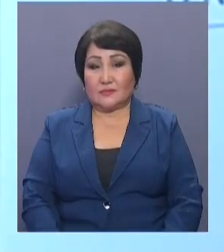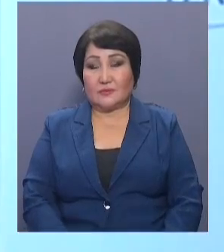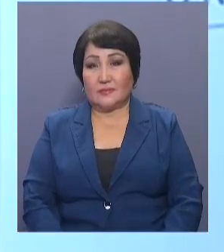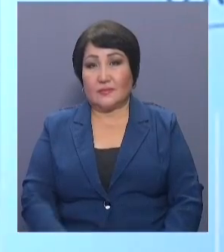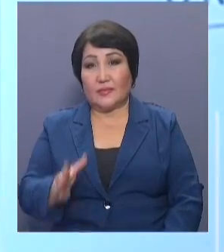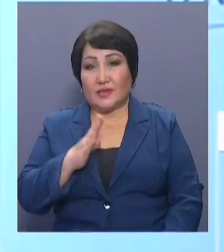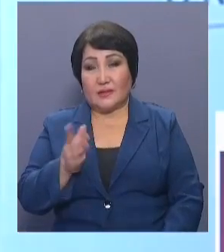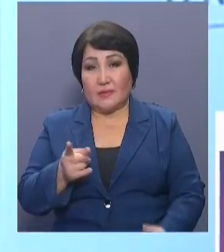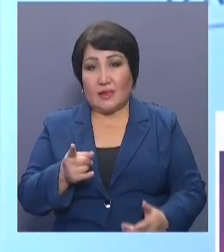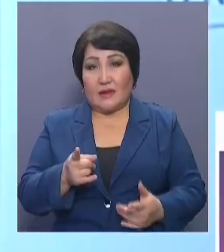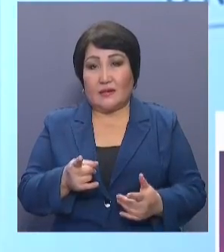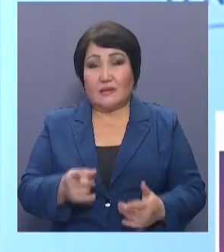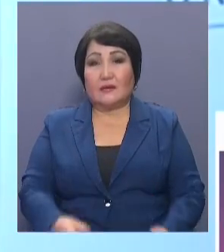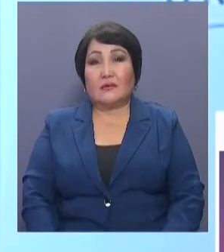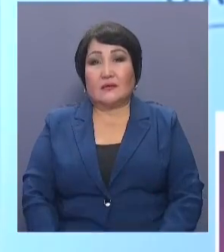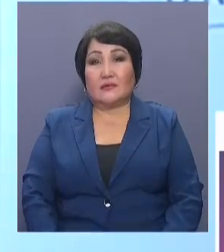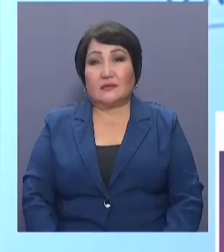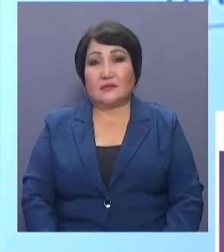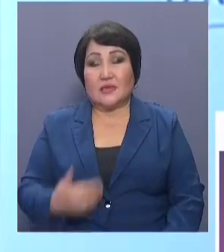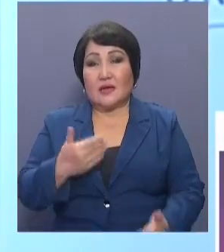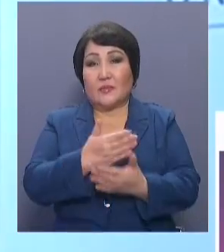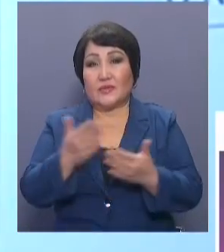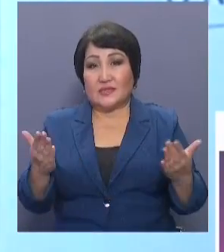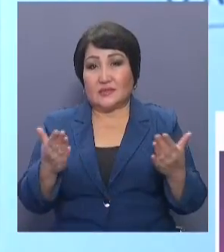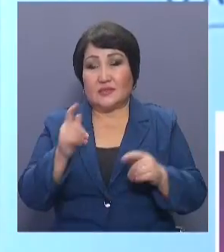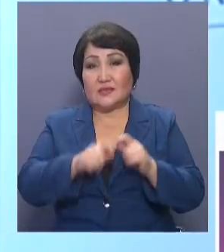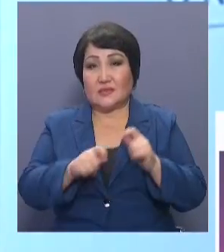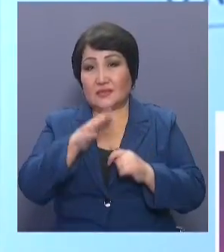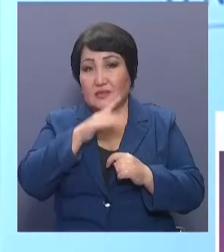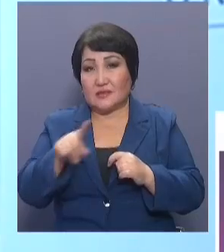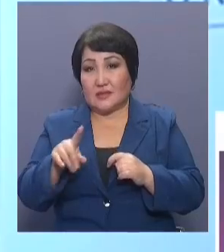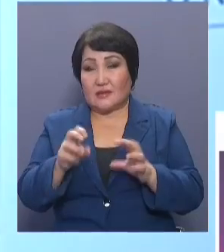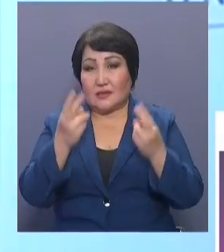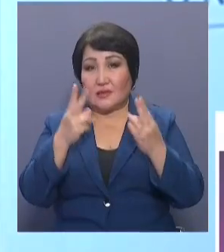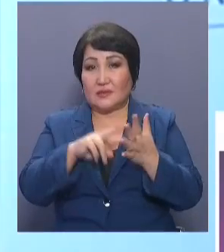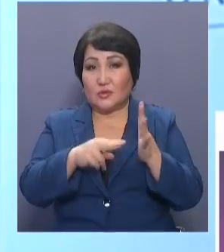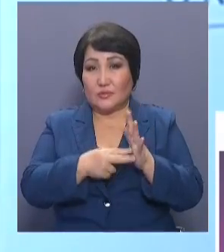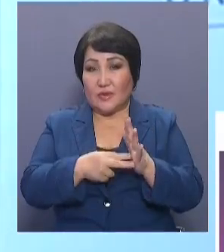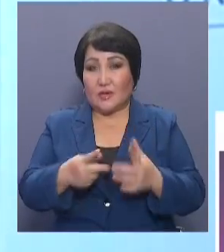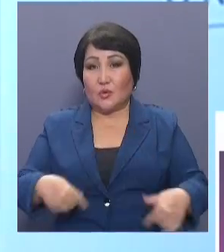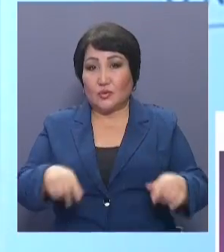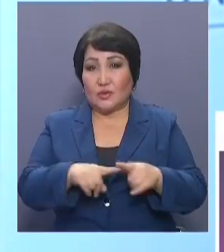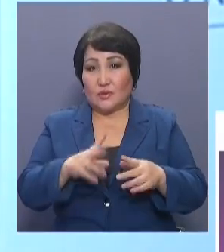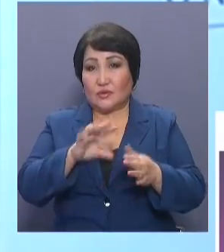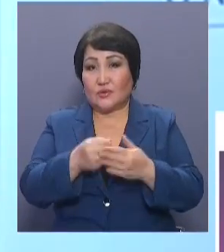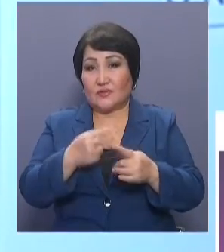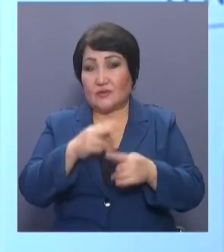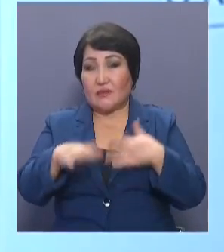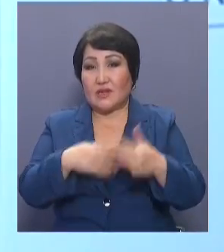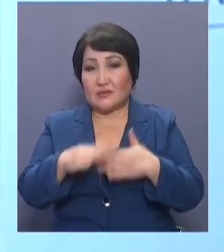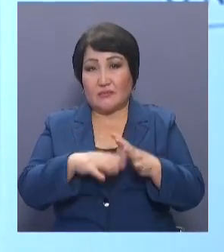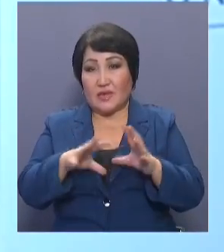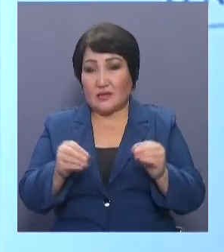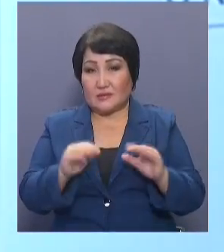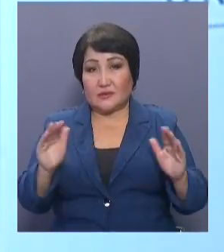В рамках проведенных проверок нами біз тексеріс кезінде арнайы жоспар құрдық. Осыған дейінгі былықтардың барлығын әшкерілеп жатырмыз.